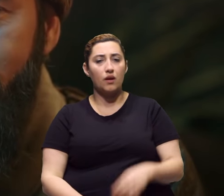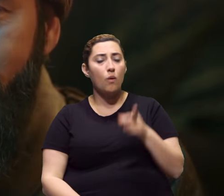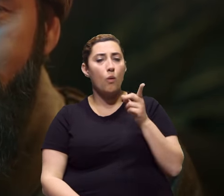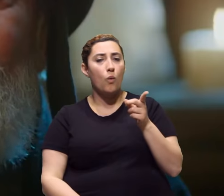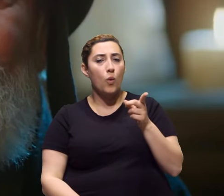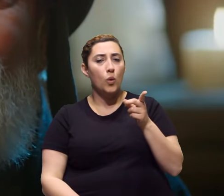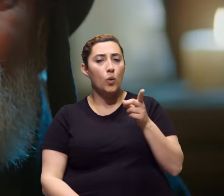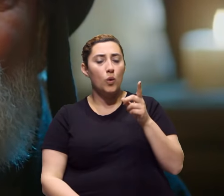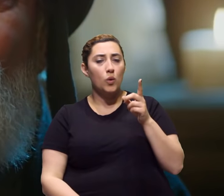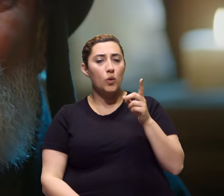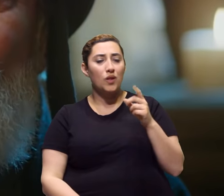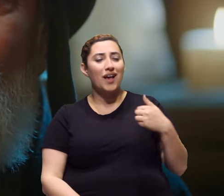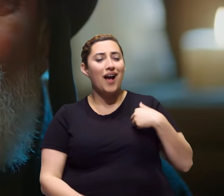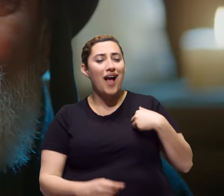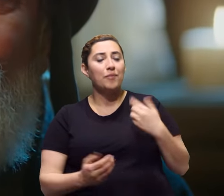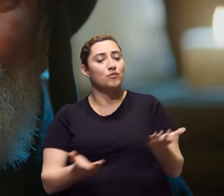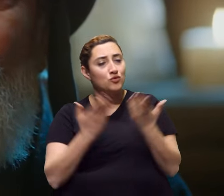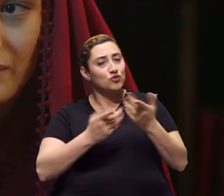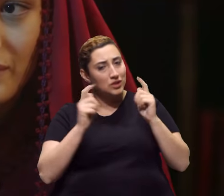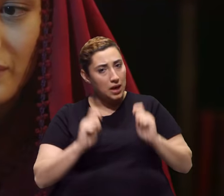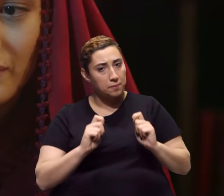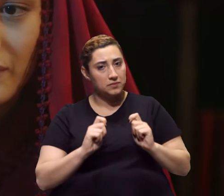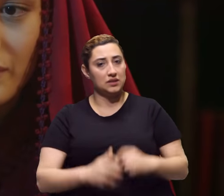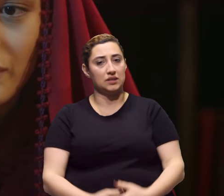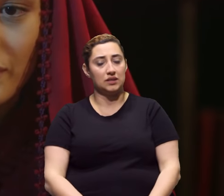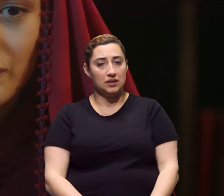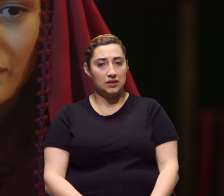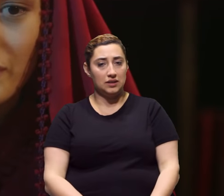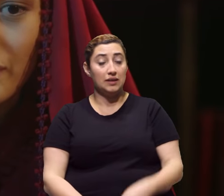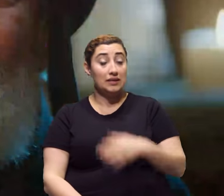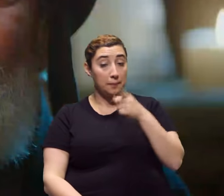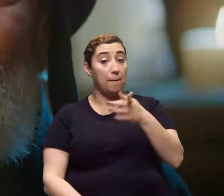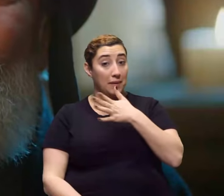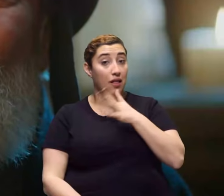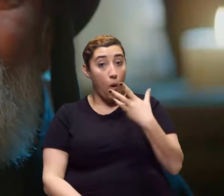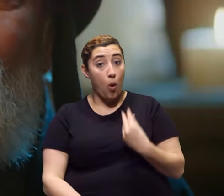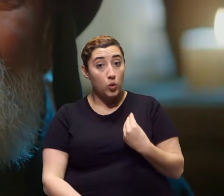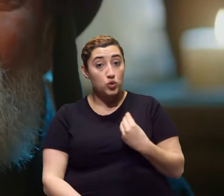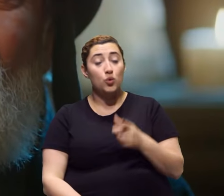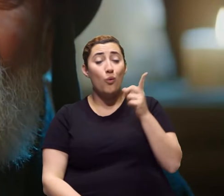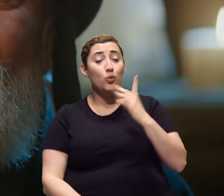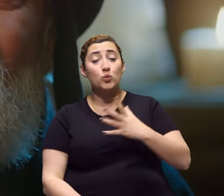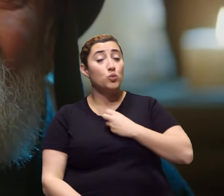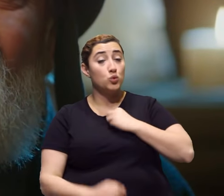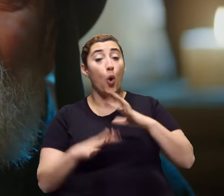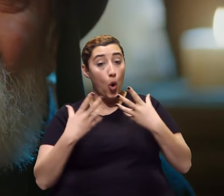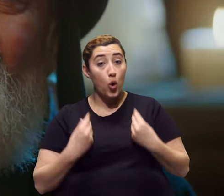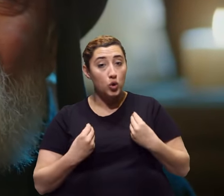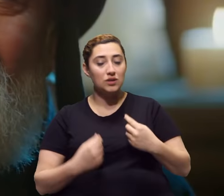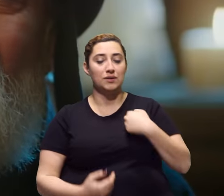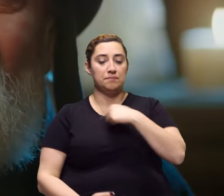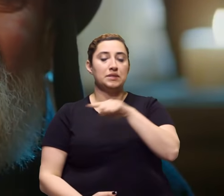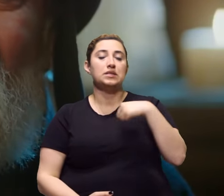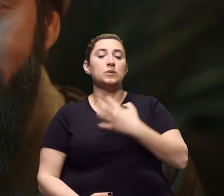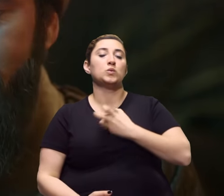Onun hatrını ve gönlünü hoş tut. Bil ki onu üzen